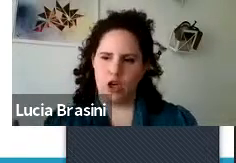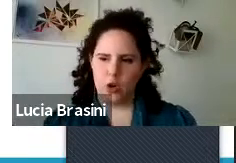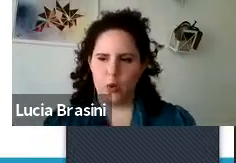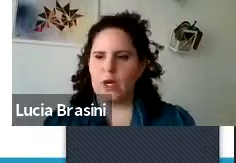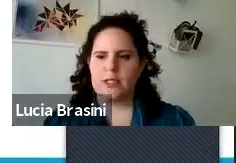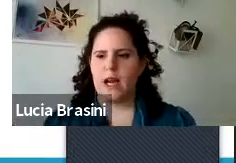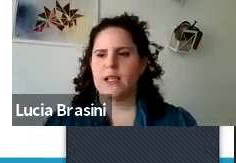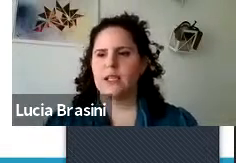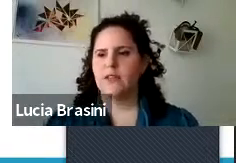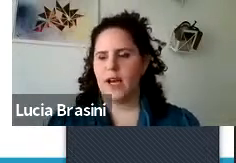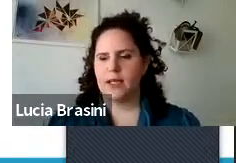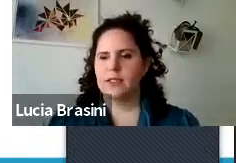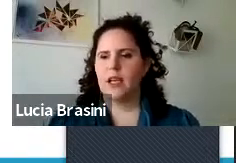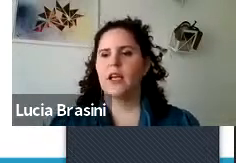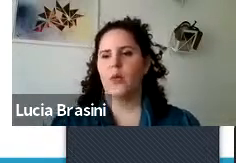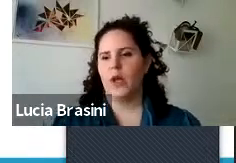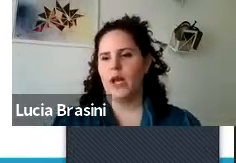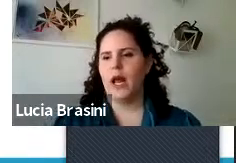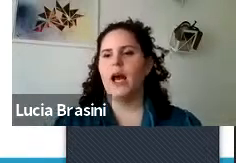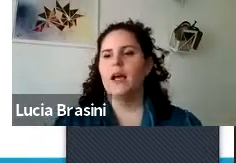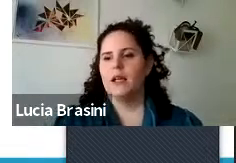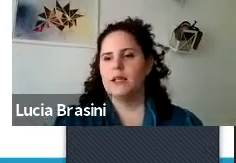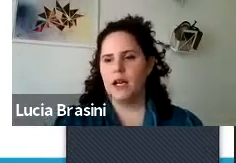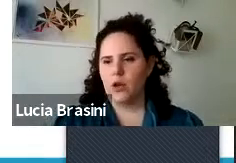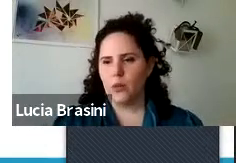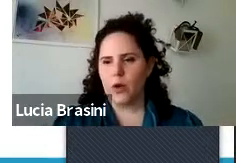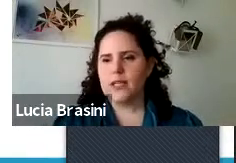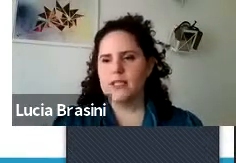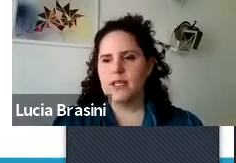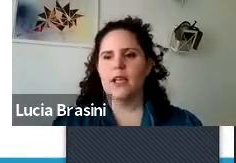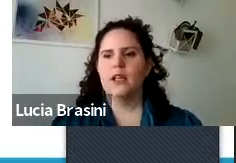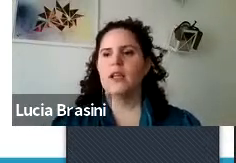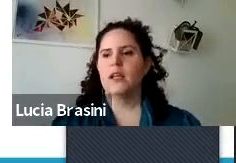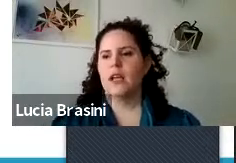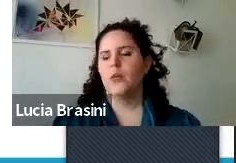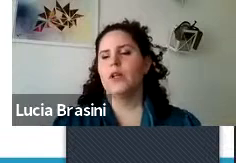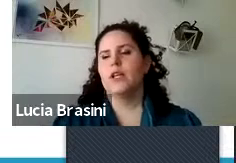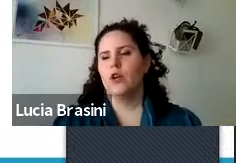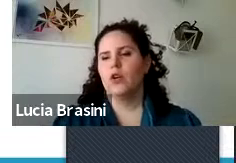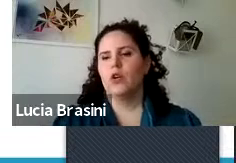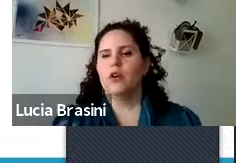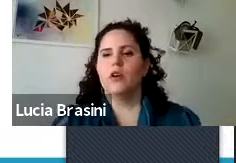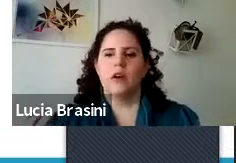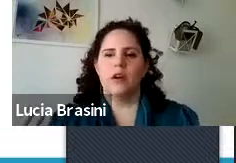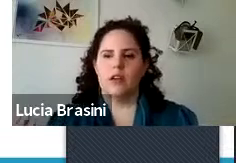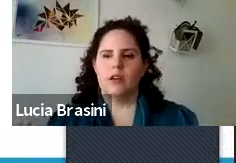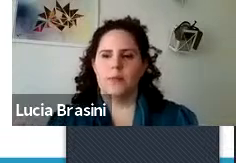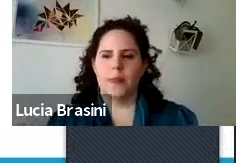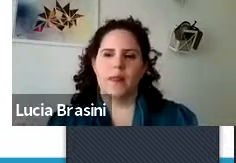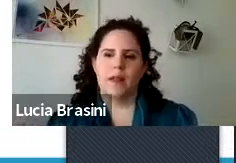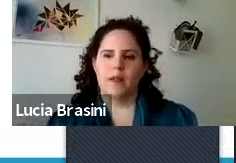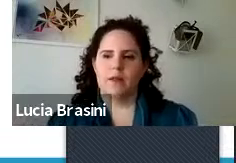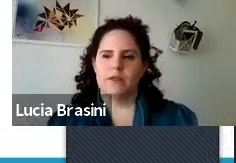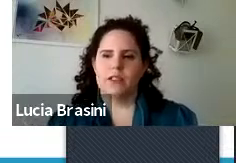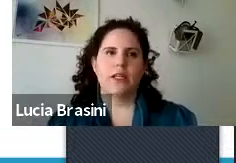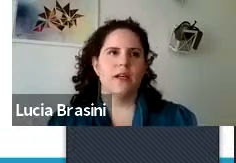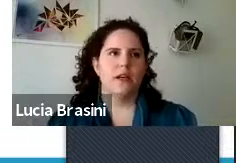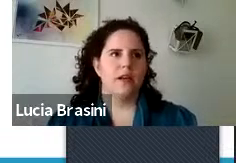invece scelgono una strada diversa che è quella della lingua dei segni, e quindi loro